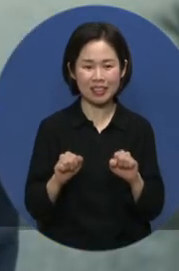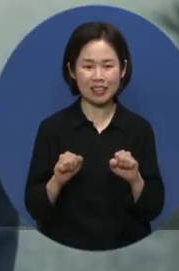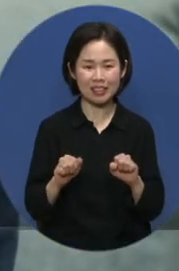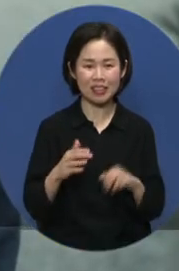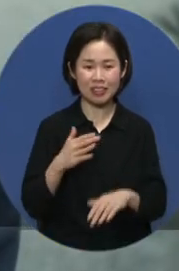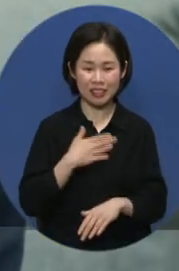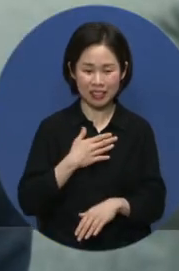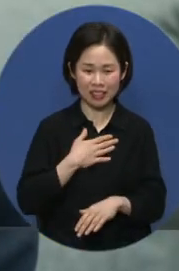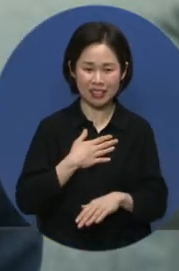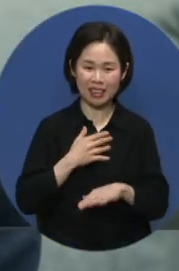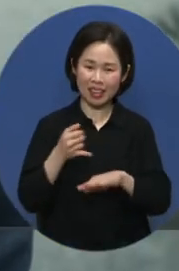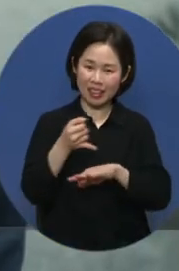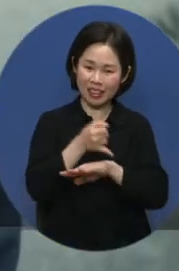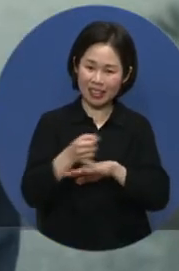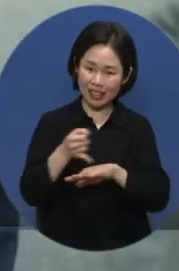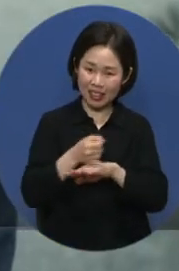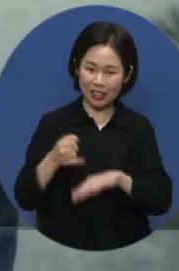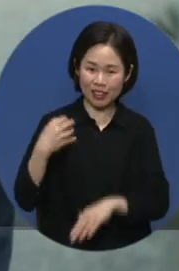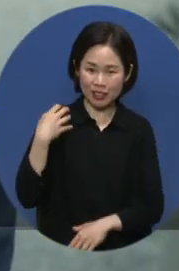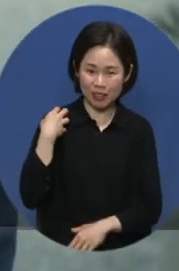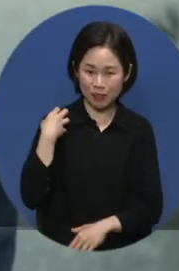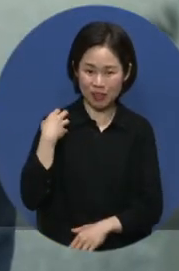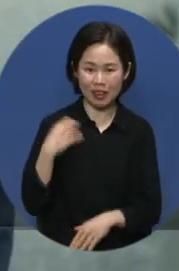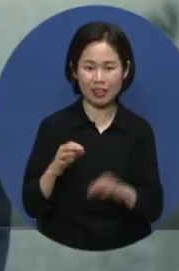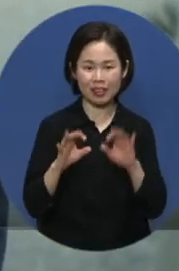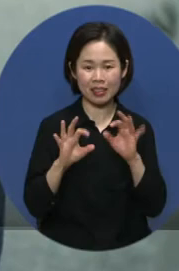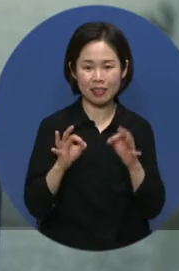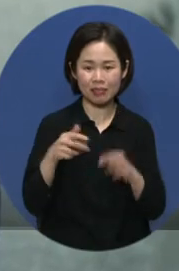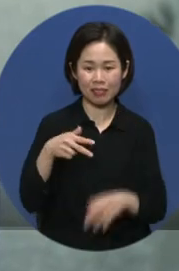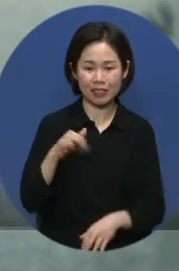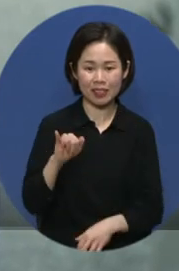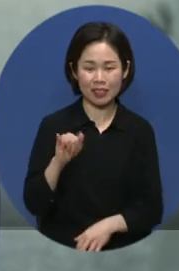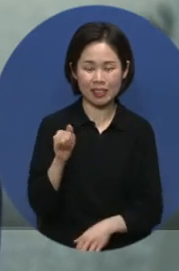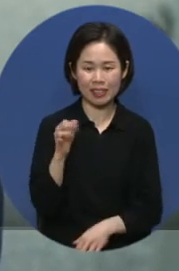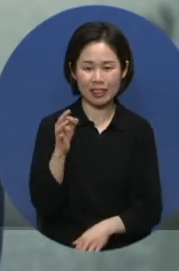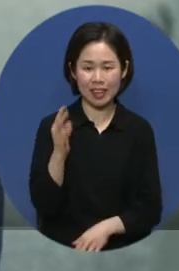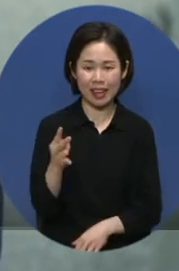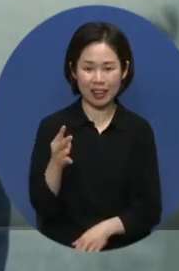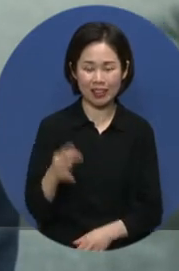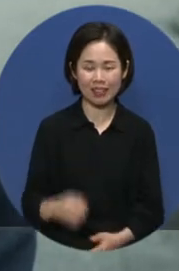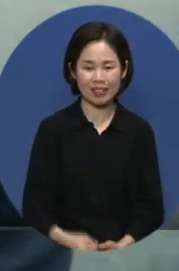안녕하세요. 저는 소소에서 디자인 일을 하고 있는 김지혜입니다.